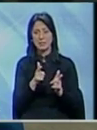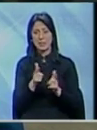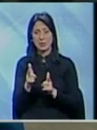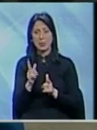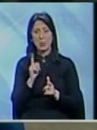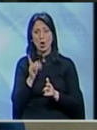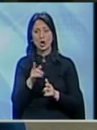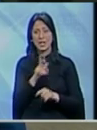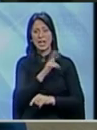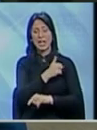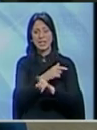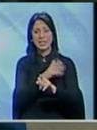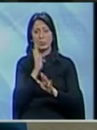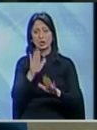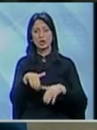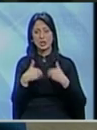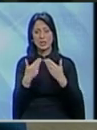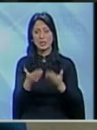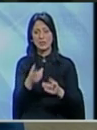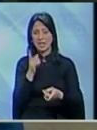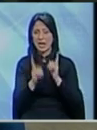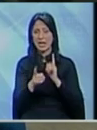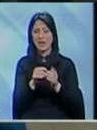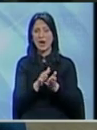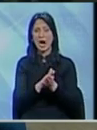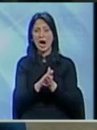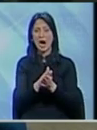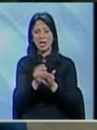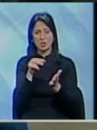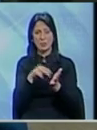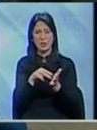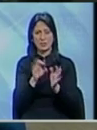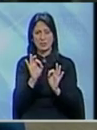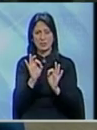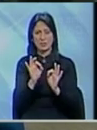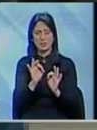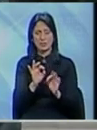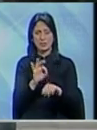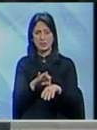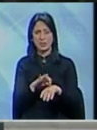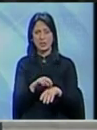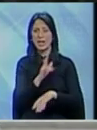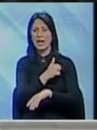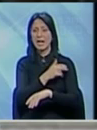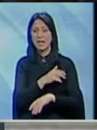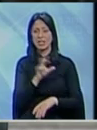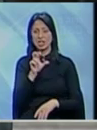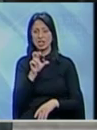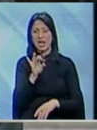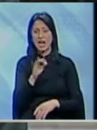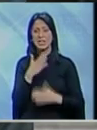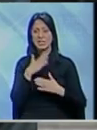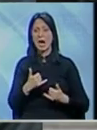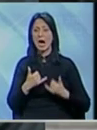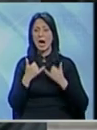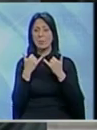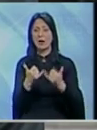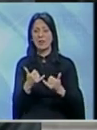და მოლოდინი, რომ კლინიკა შესთავაზებს რეალურ ხარჯ-ეფექტურ ფასებს პაციენტებს. კლინიკა Gerardsi